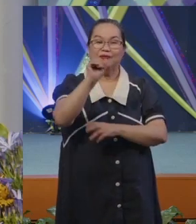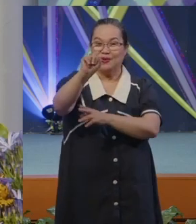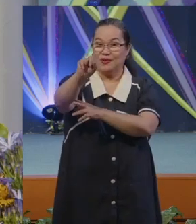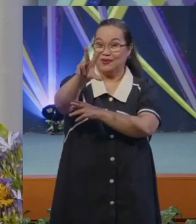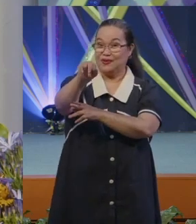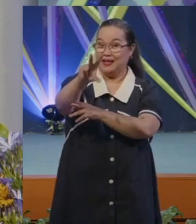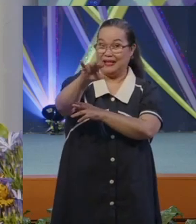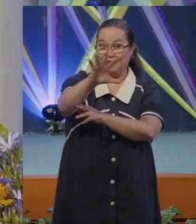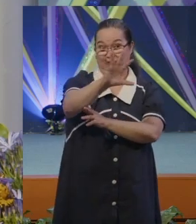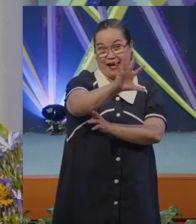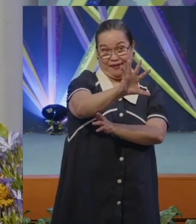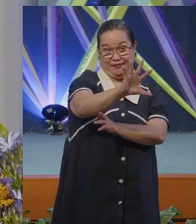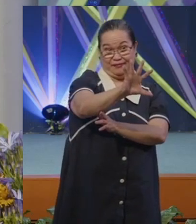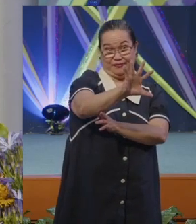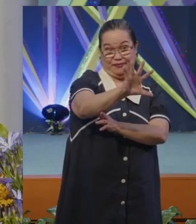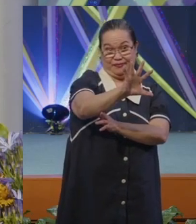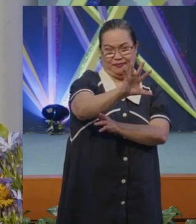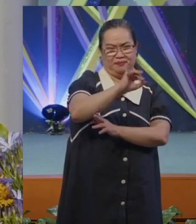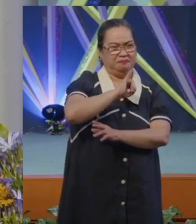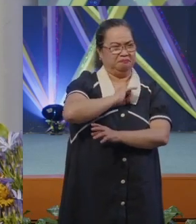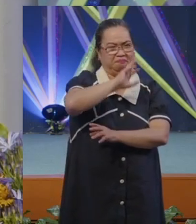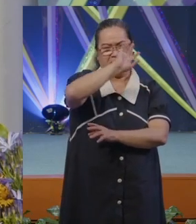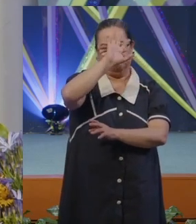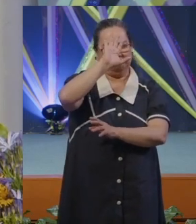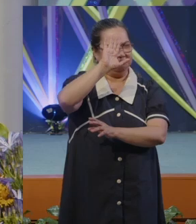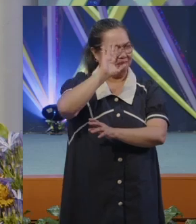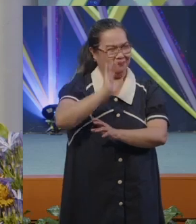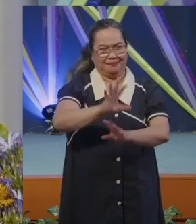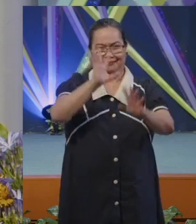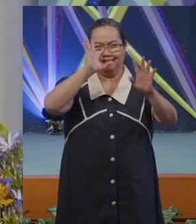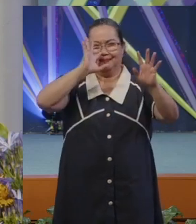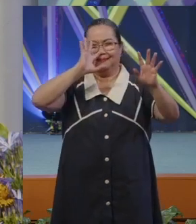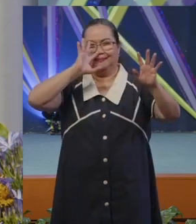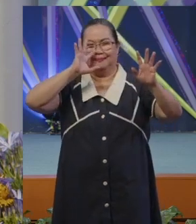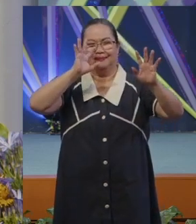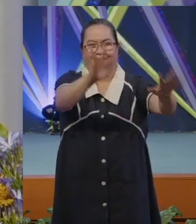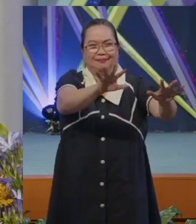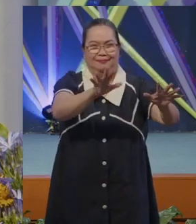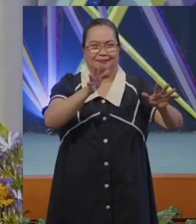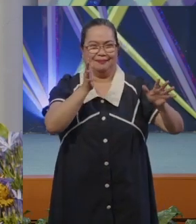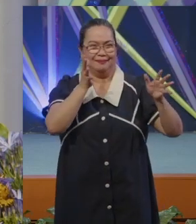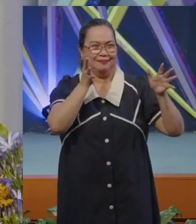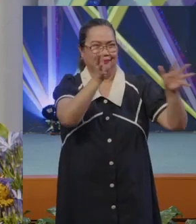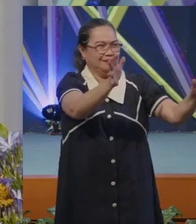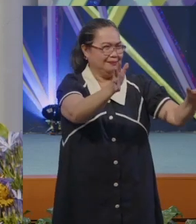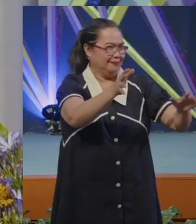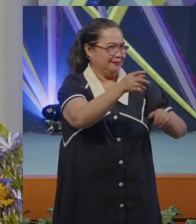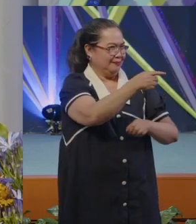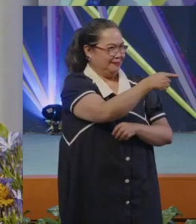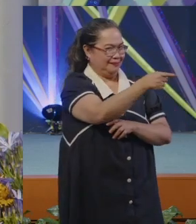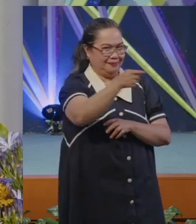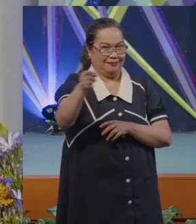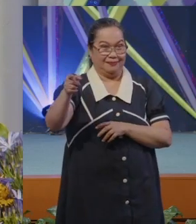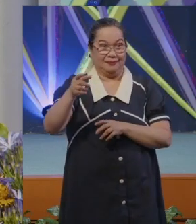13:5. I will not leave you nor forsake you. Anong konteksto doon sa Hebrews 13?